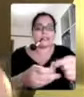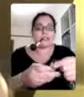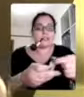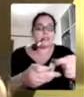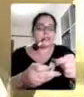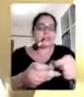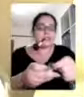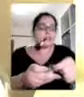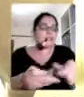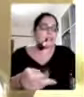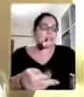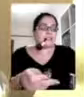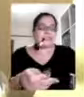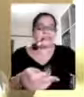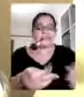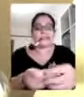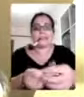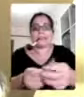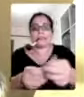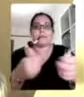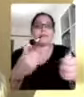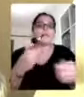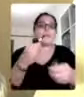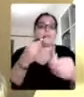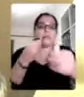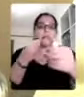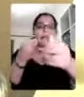Toby diye de geçiyor İngilizlerin. Eskiden